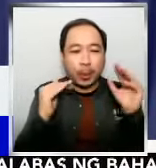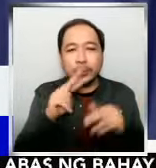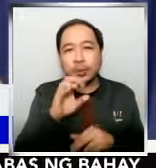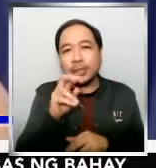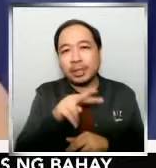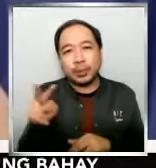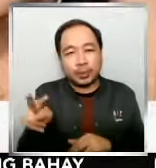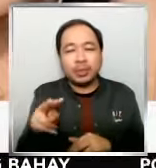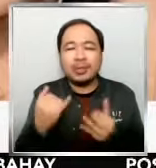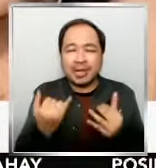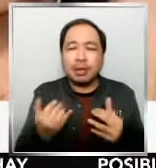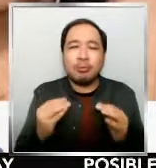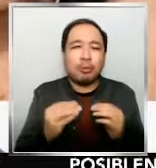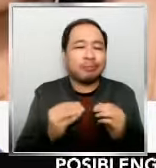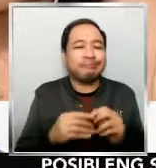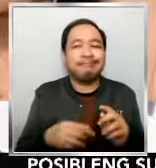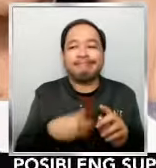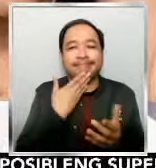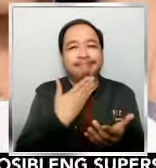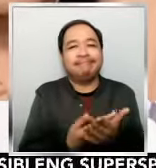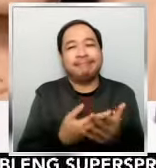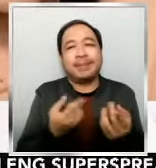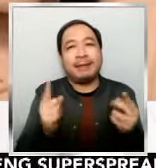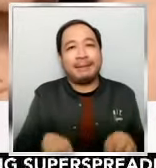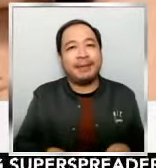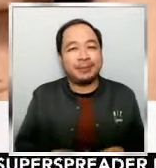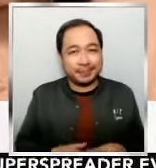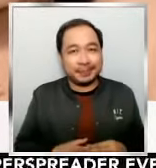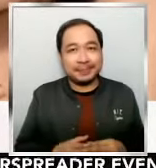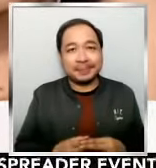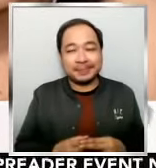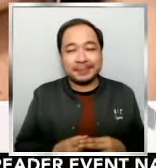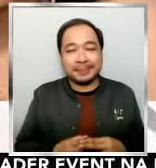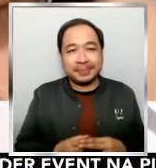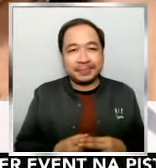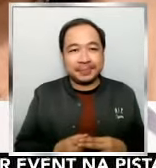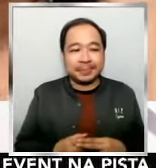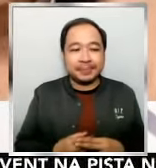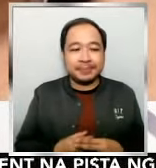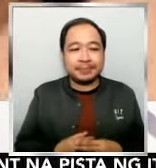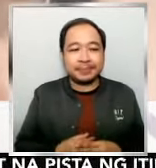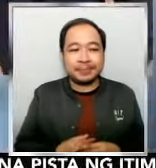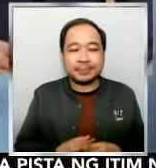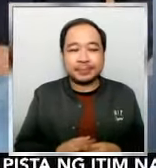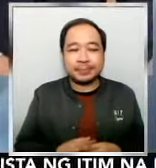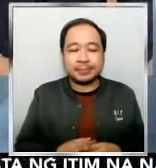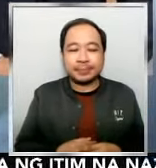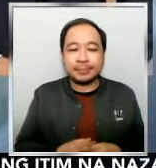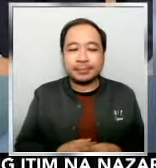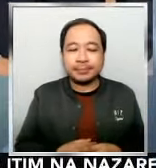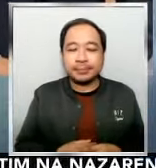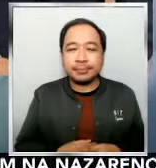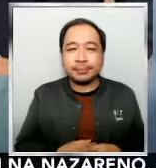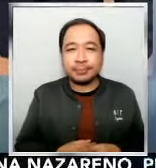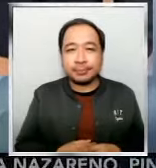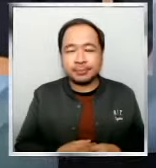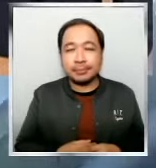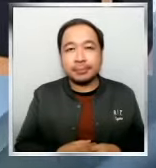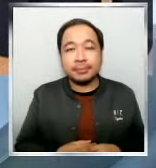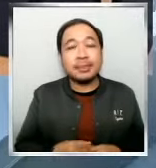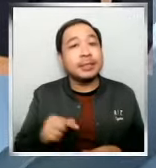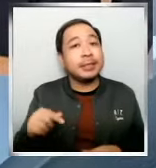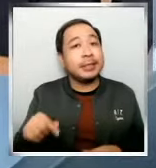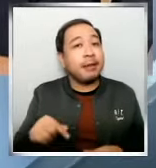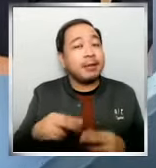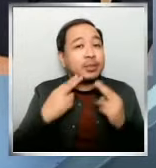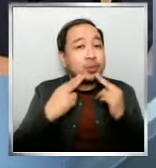ang mangyari. Nelson Canlas, updated sa Showbiz Happenings. At yan po ang mga balita